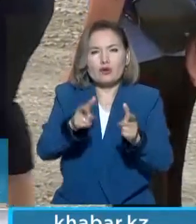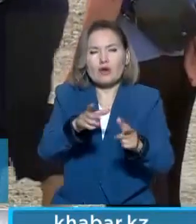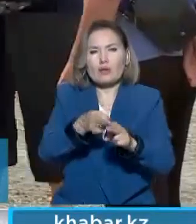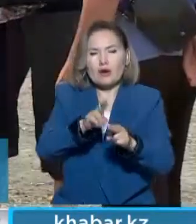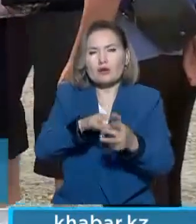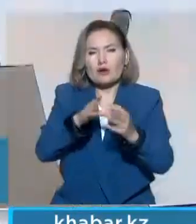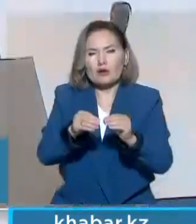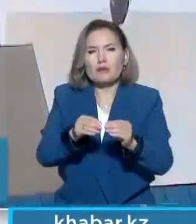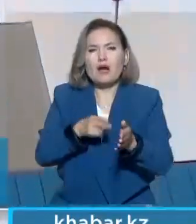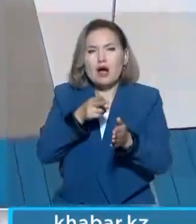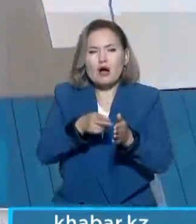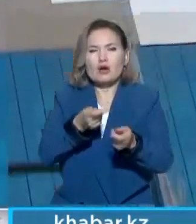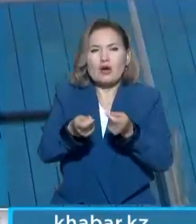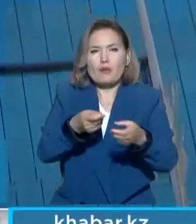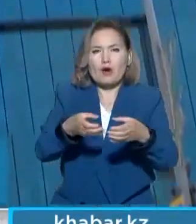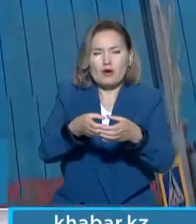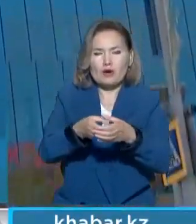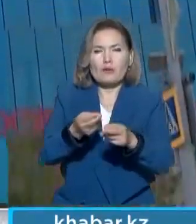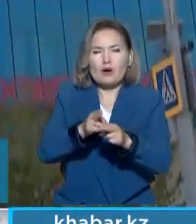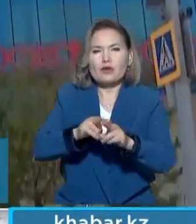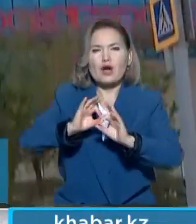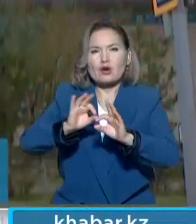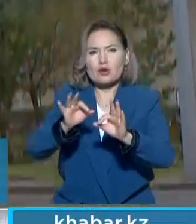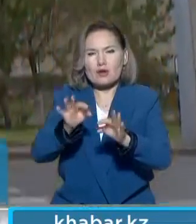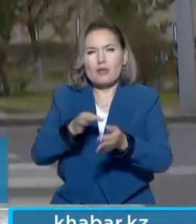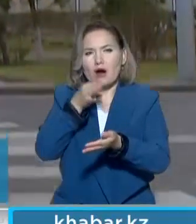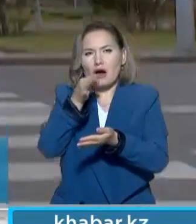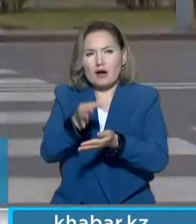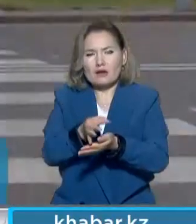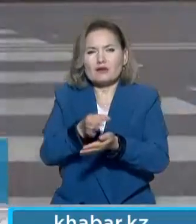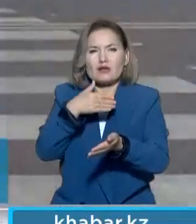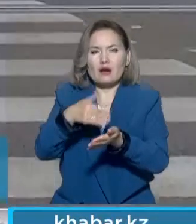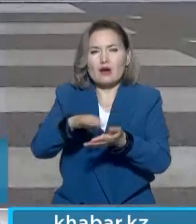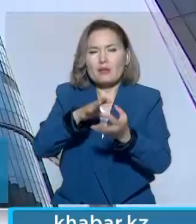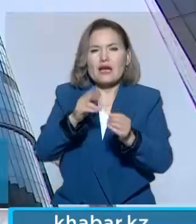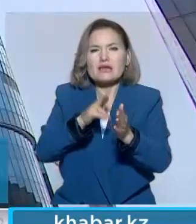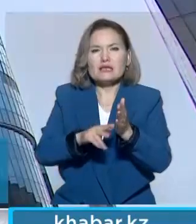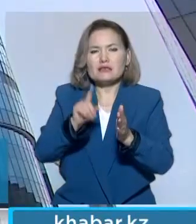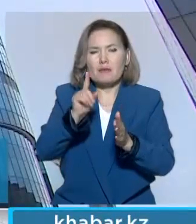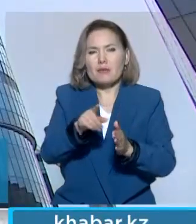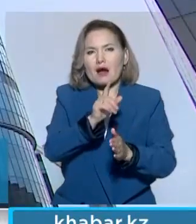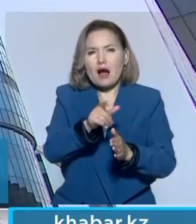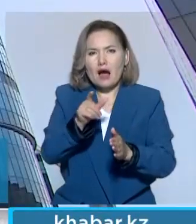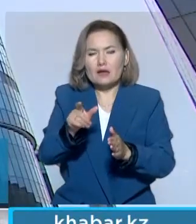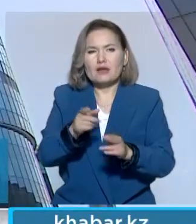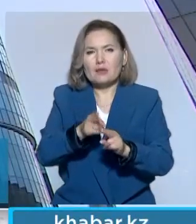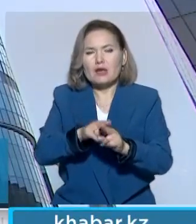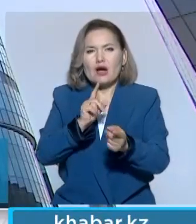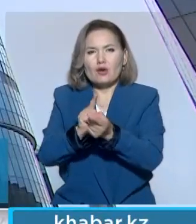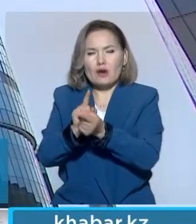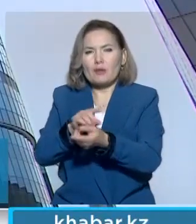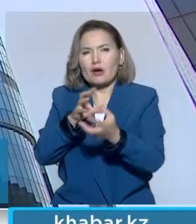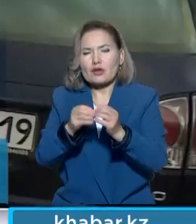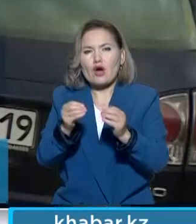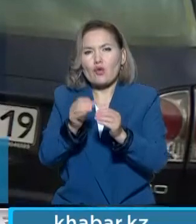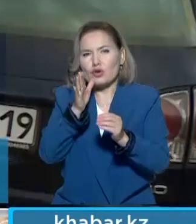саладағылар сұхбаттасудан бас тартып, жазбаша әрі жалтарма жауап берді. Онда 81 пәтердің тұрғынымен кездесу өткізіліп, 79-мен 10